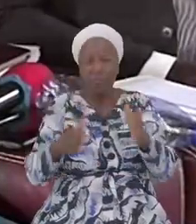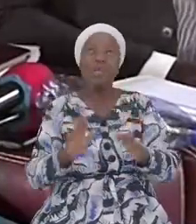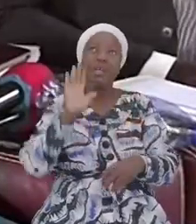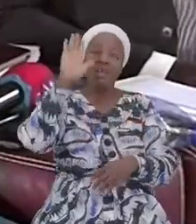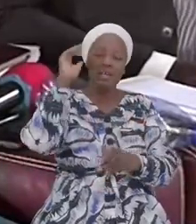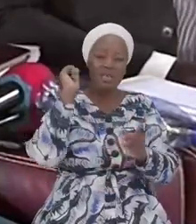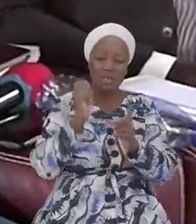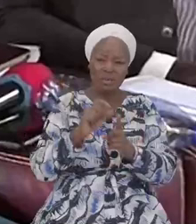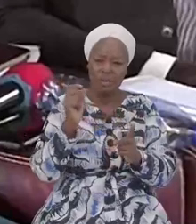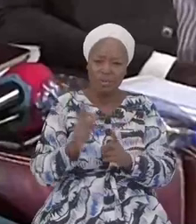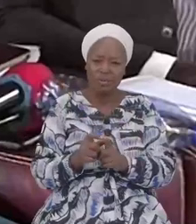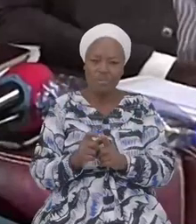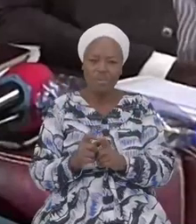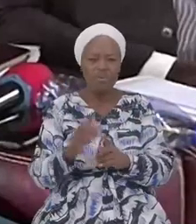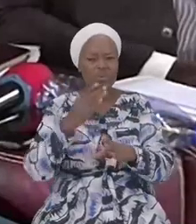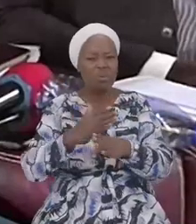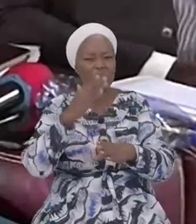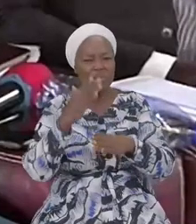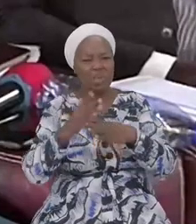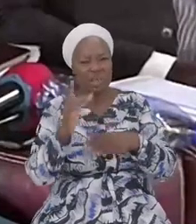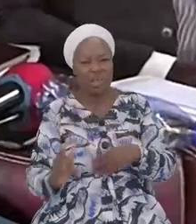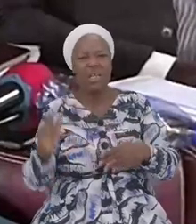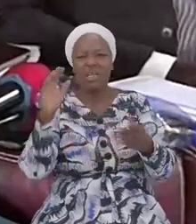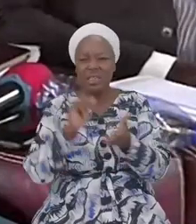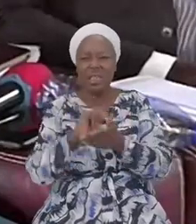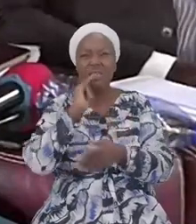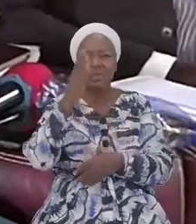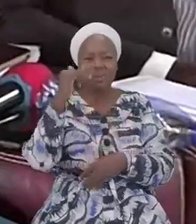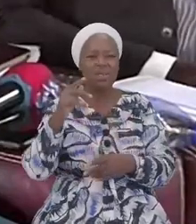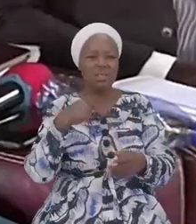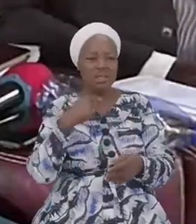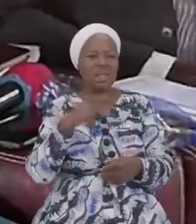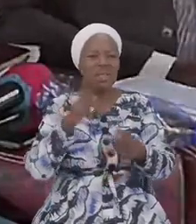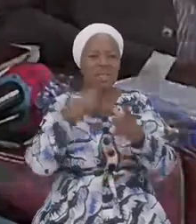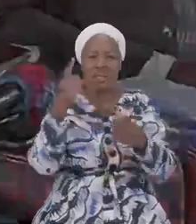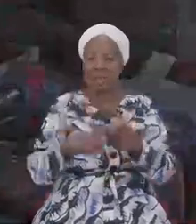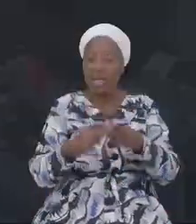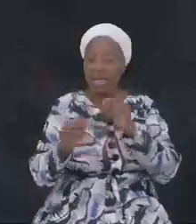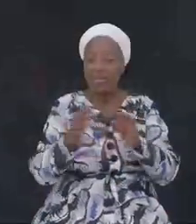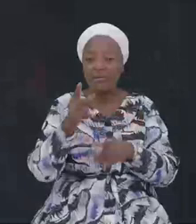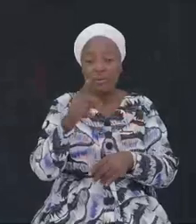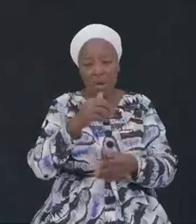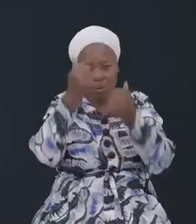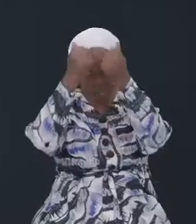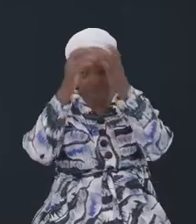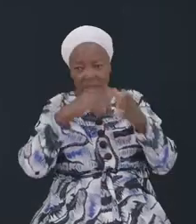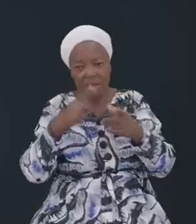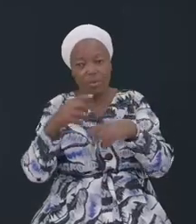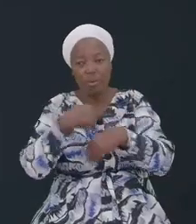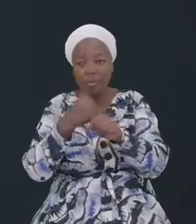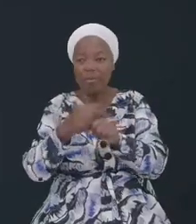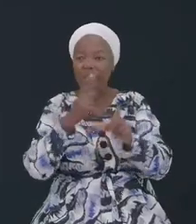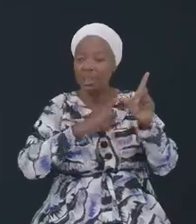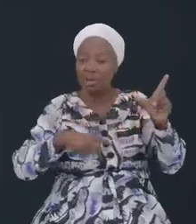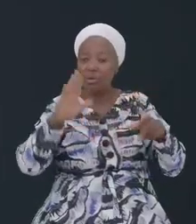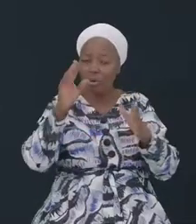parole de manière implicite. C'est pourquoi il dit, si tu es obéissant et tu fais de l'Éternel ta haute